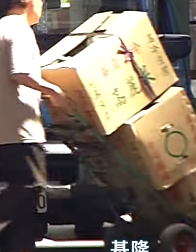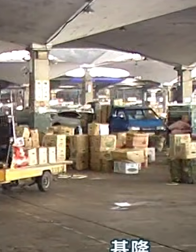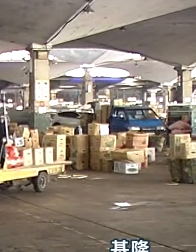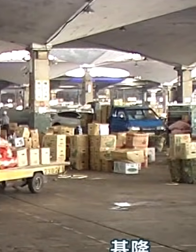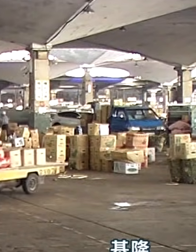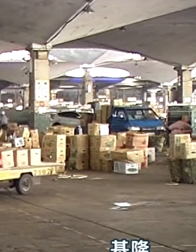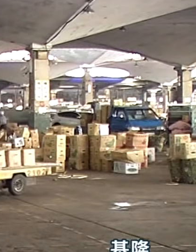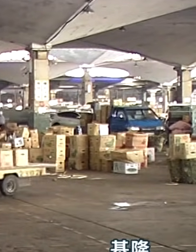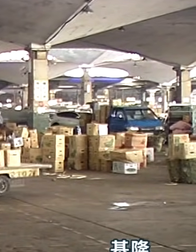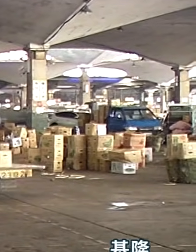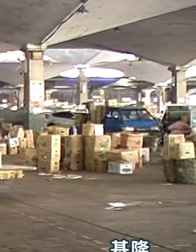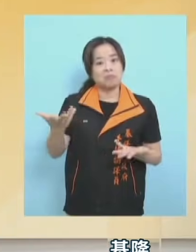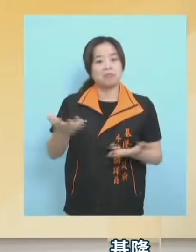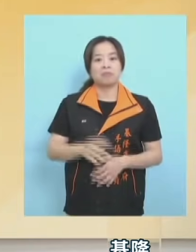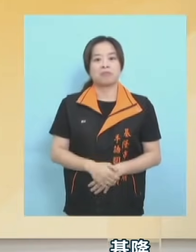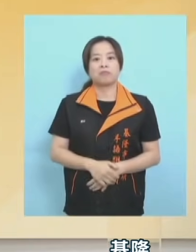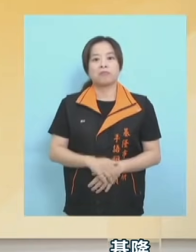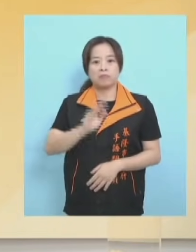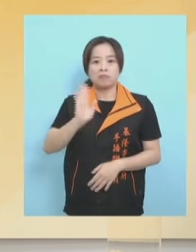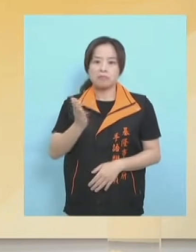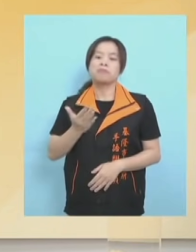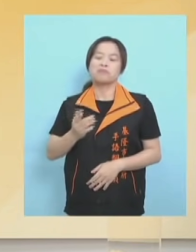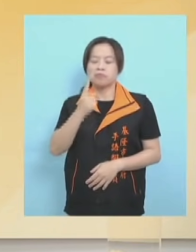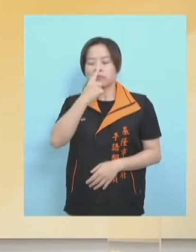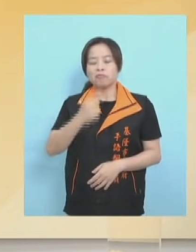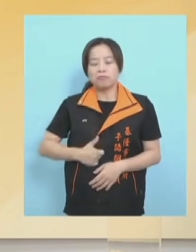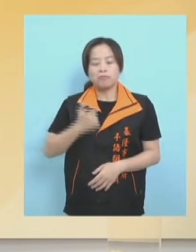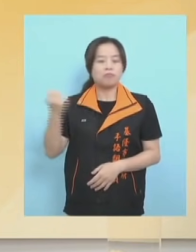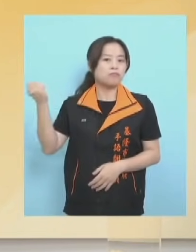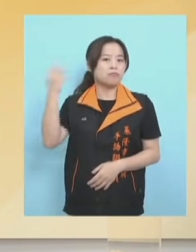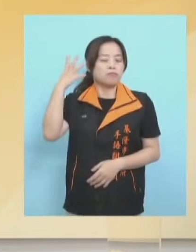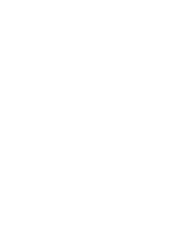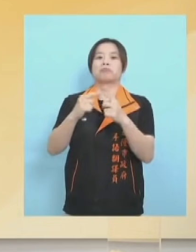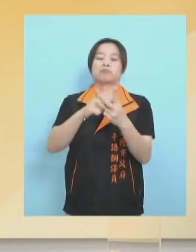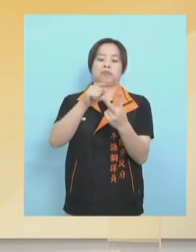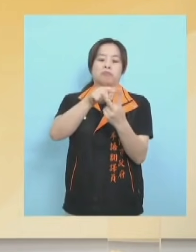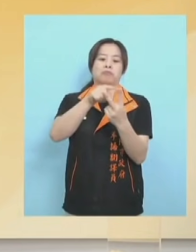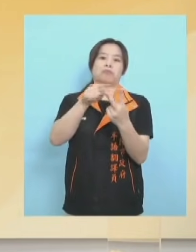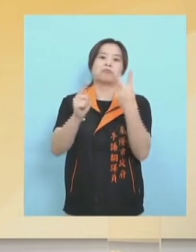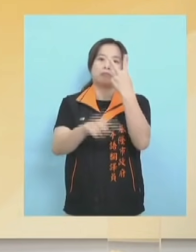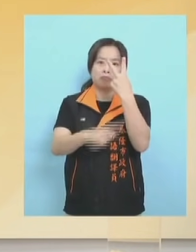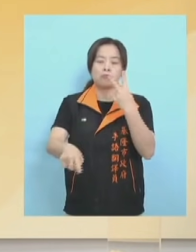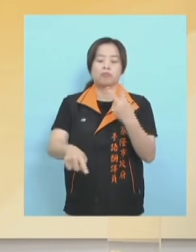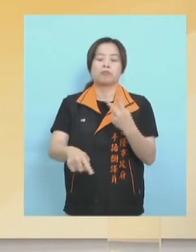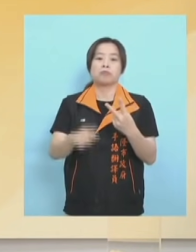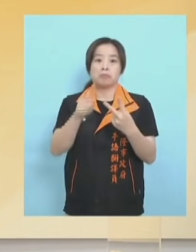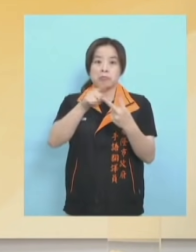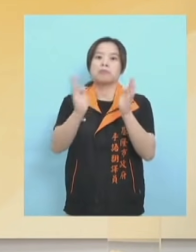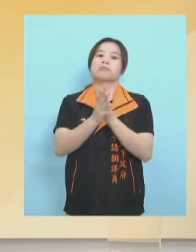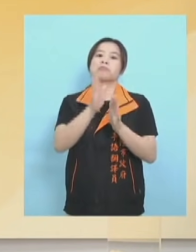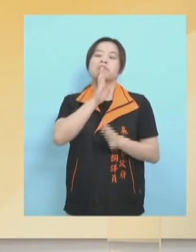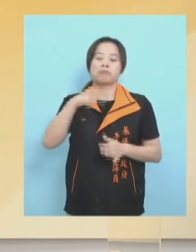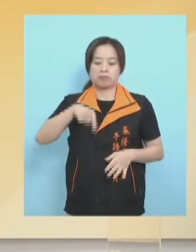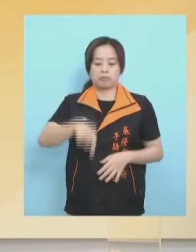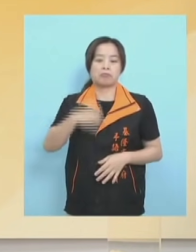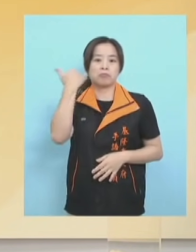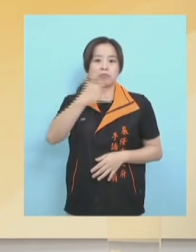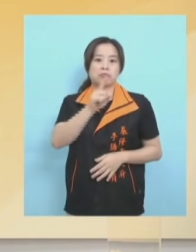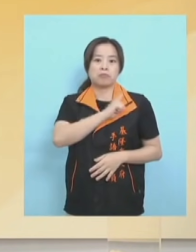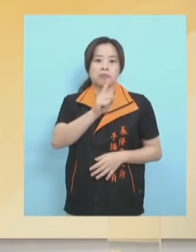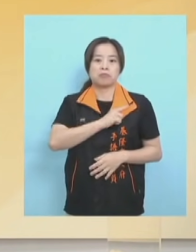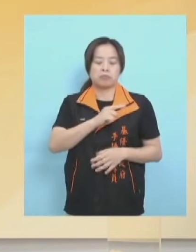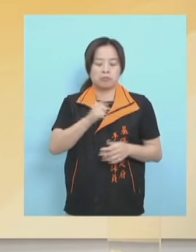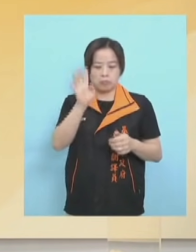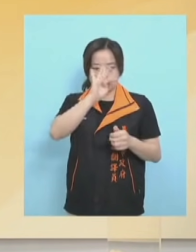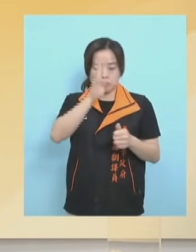里，怎么听怎么刺耳。 我是真的觉得听到这个话很不爽，两个都是我们基隆自己做疫